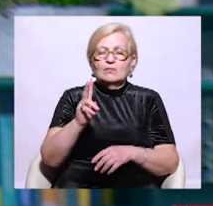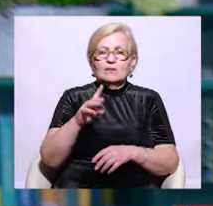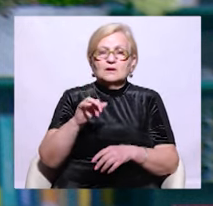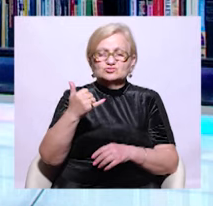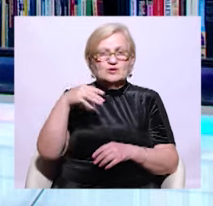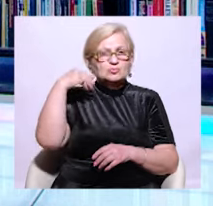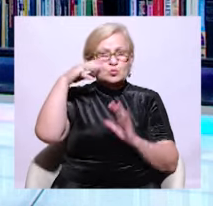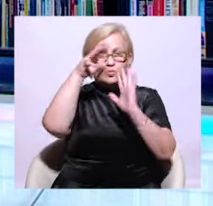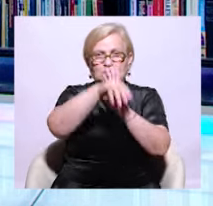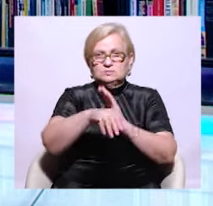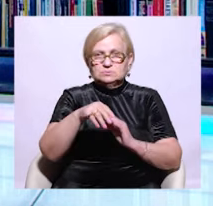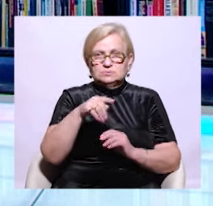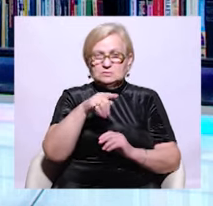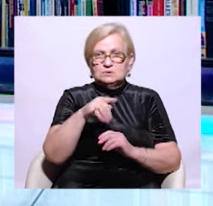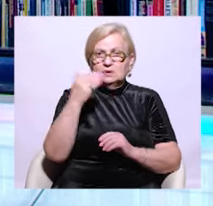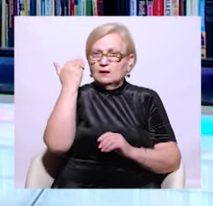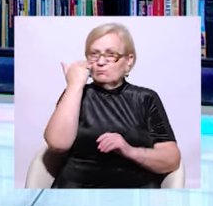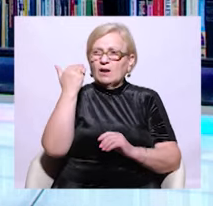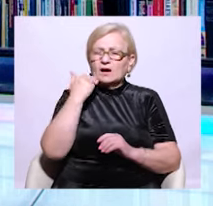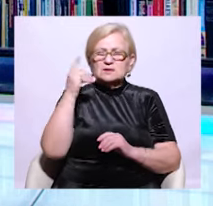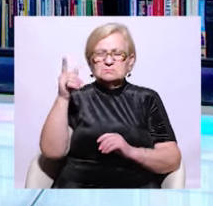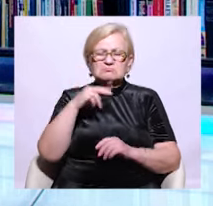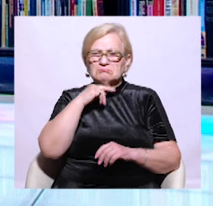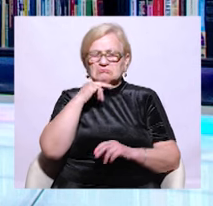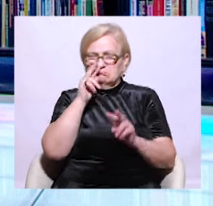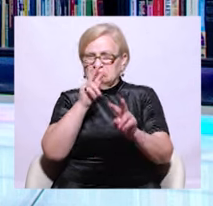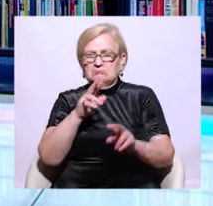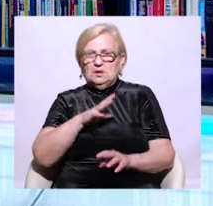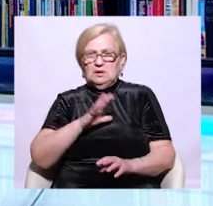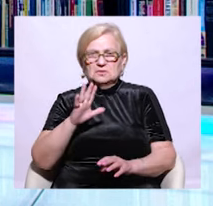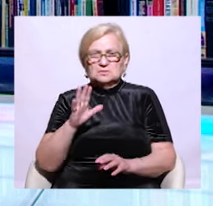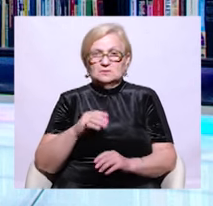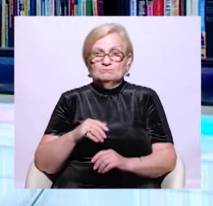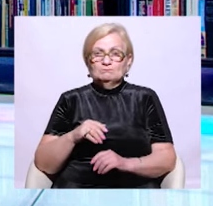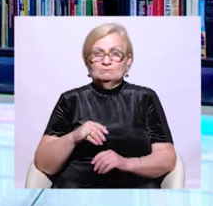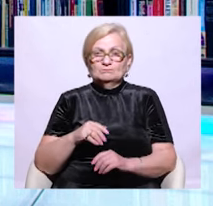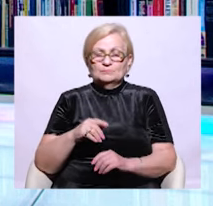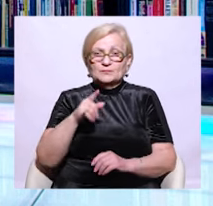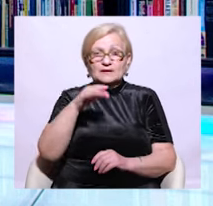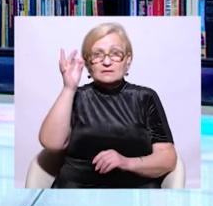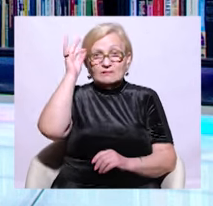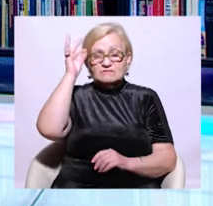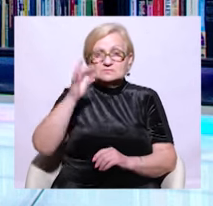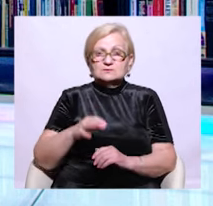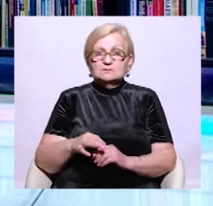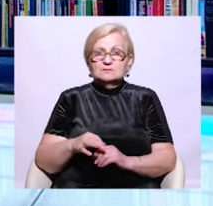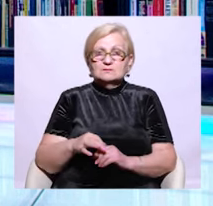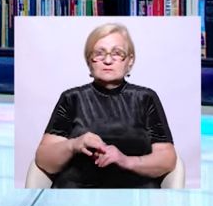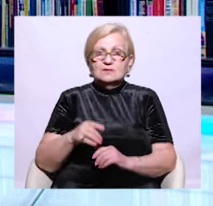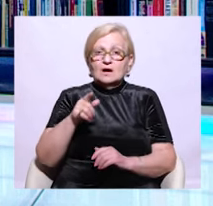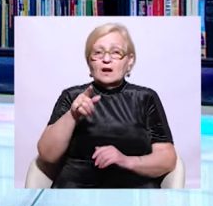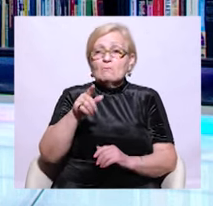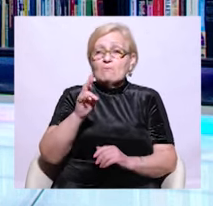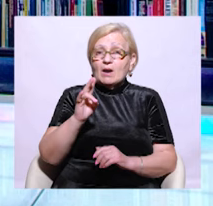ასაშენებლად. არაბებს მანდამაინც დიდი ყურადღება ამისთვის არ მიუქცევიათ, თუმცა მოდი გავიხსენოთ, რომ როგორც კი